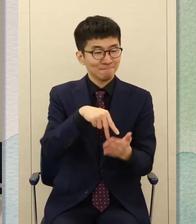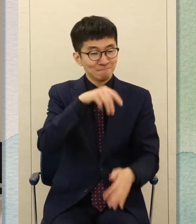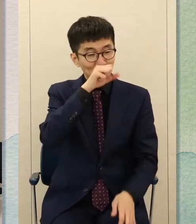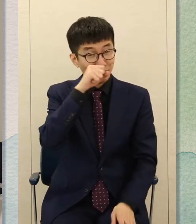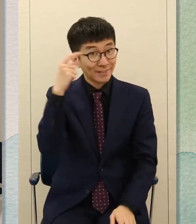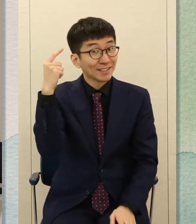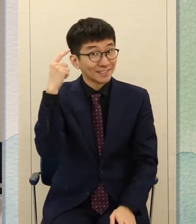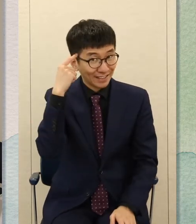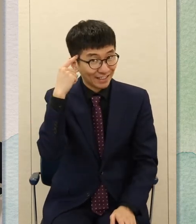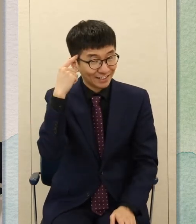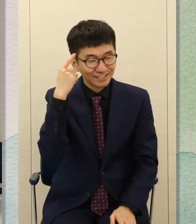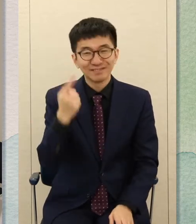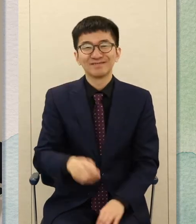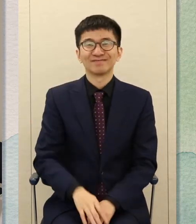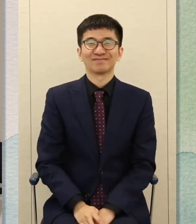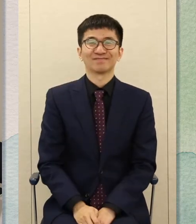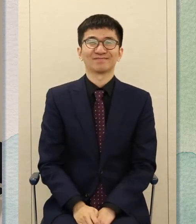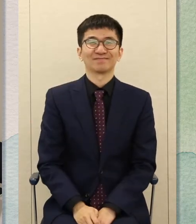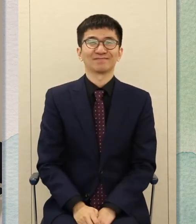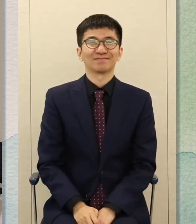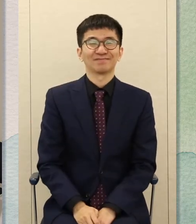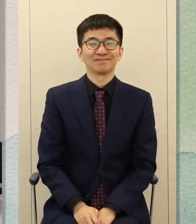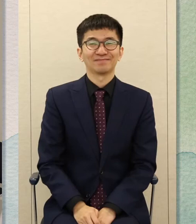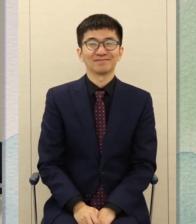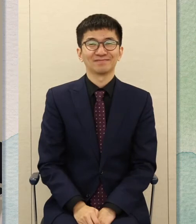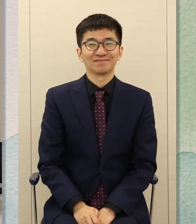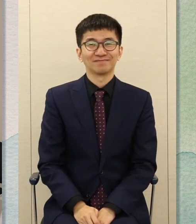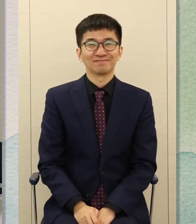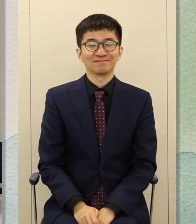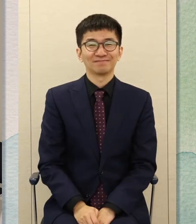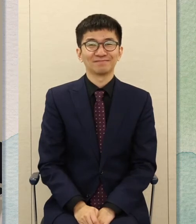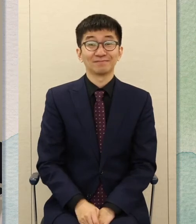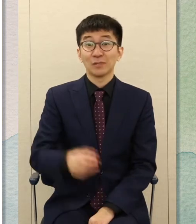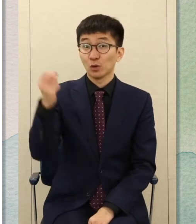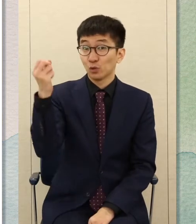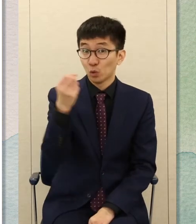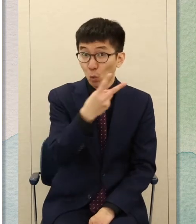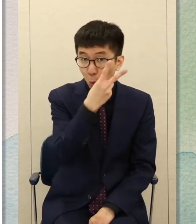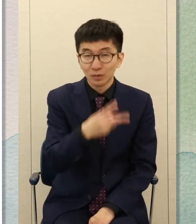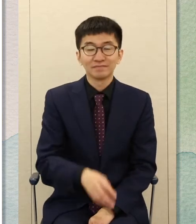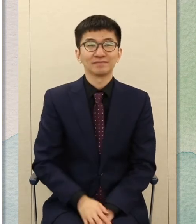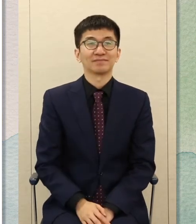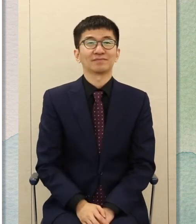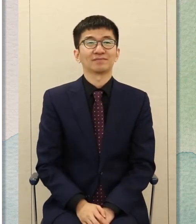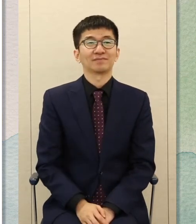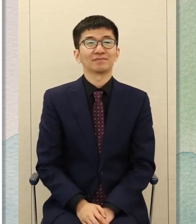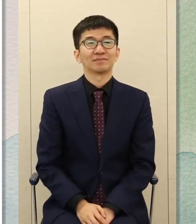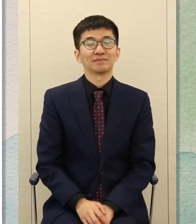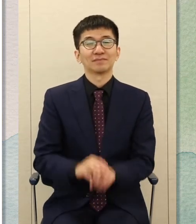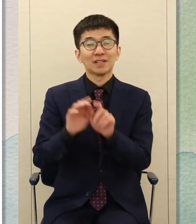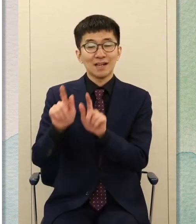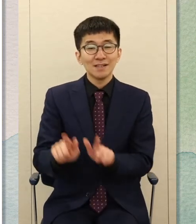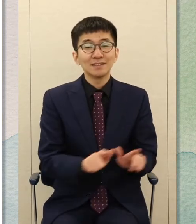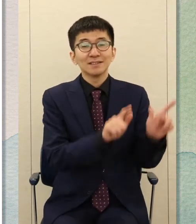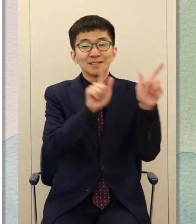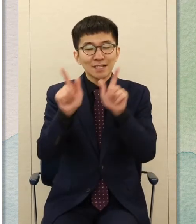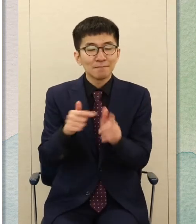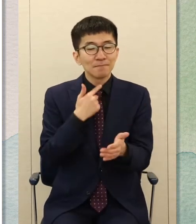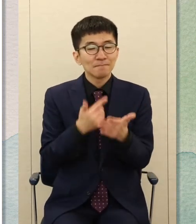예, 뭐 이런 것들도 가능하죠. 예, 그리고 삶을 함께 나누는